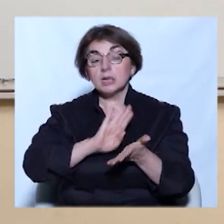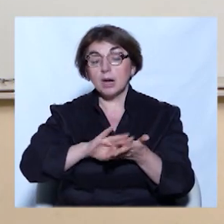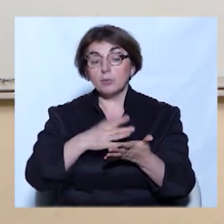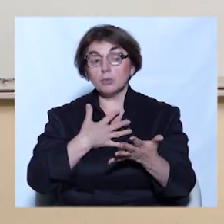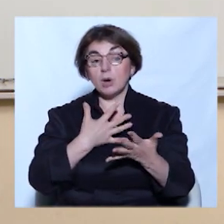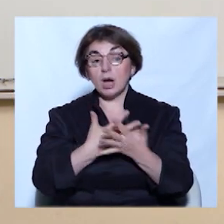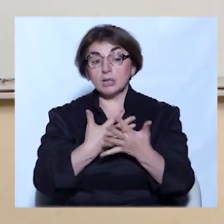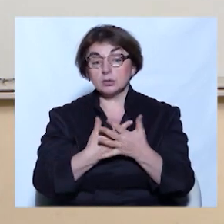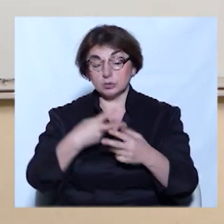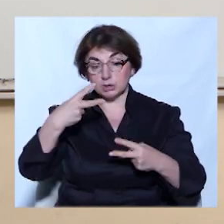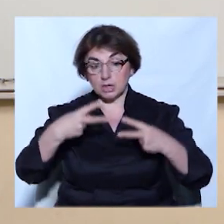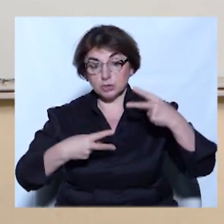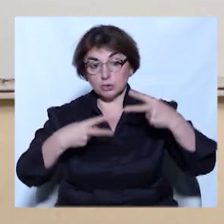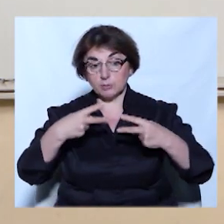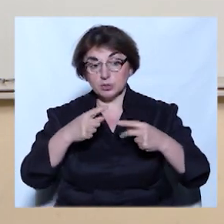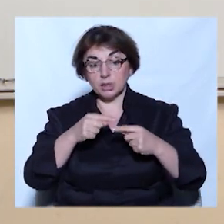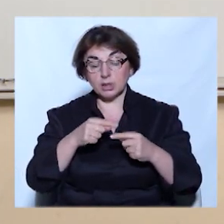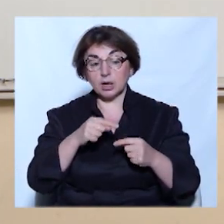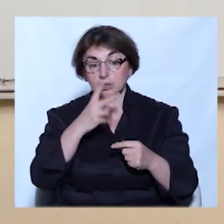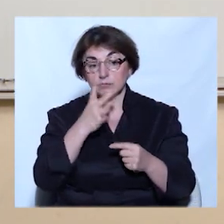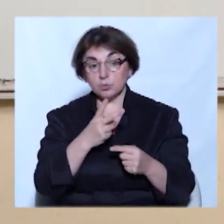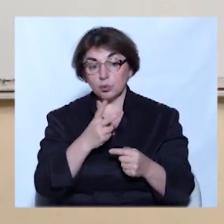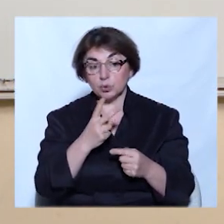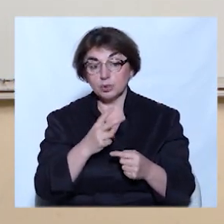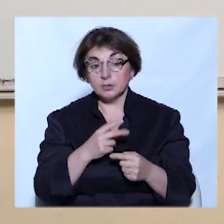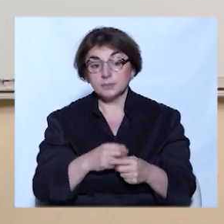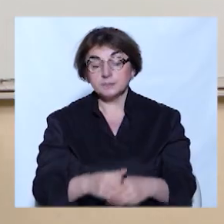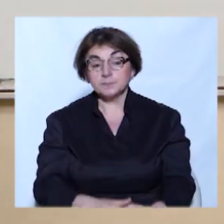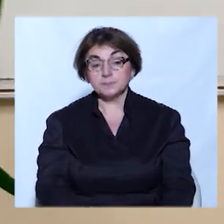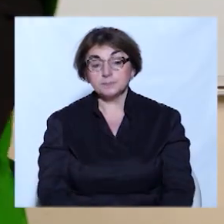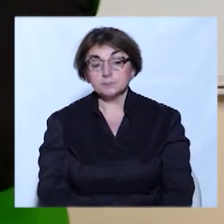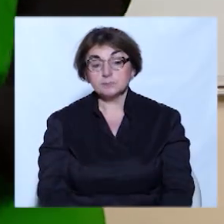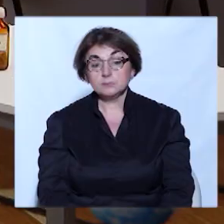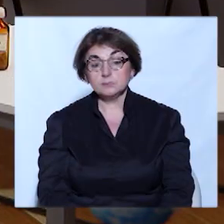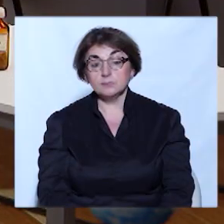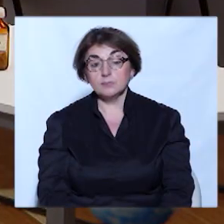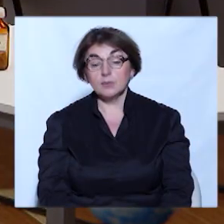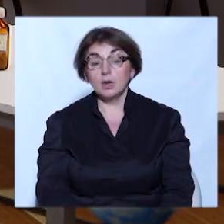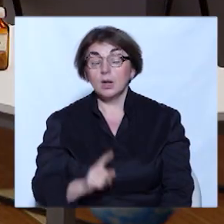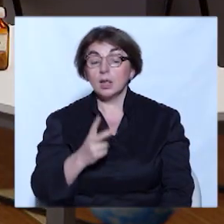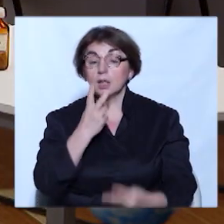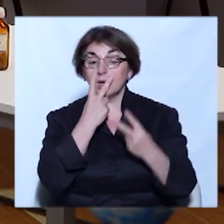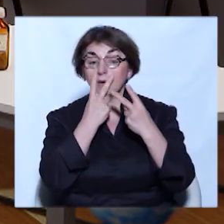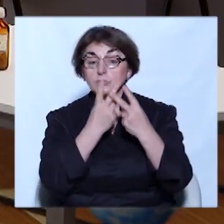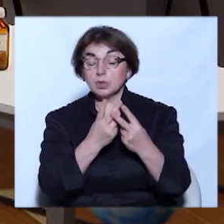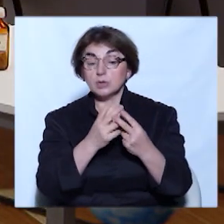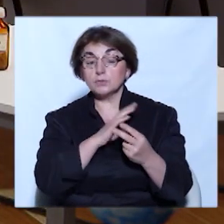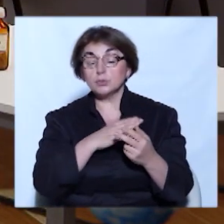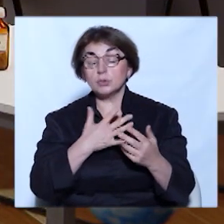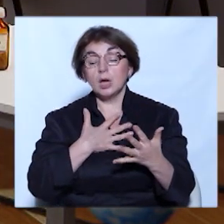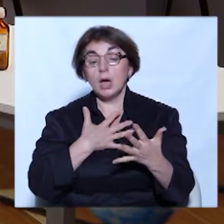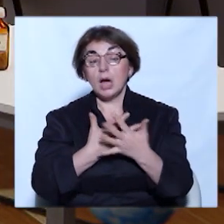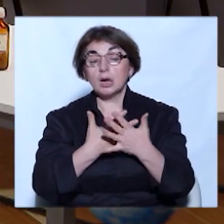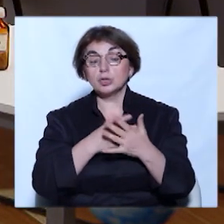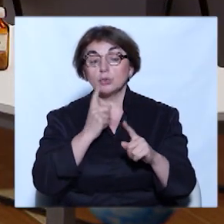და გასწორება ჭირდება, აქაც მჭირდება ორი. ეხა შევხედოთ მეტალთა აქტიურობის მწკრივი,